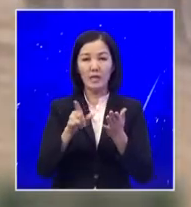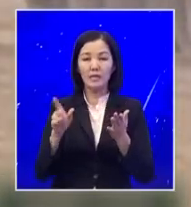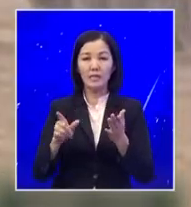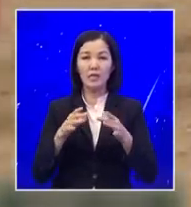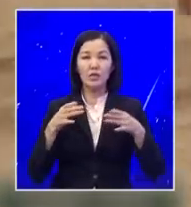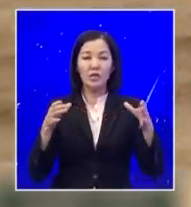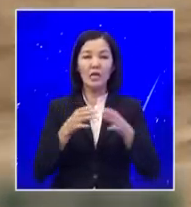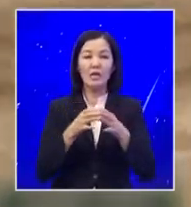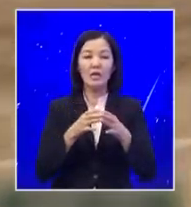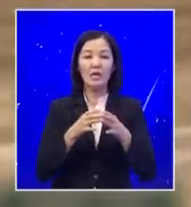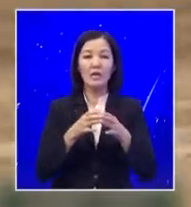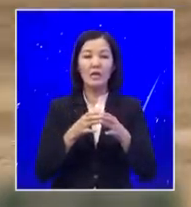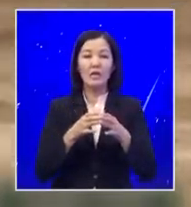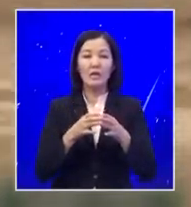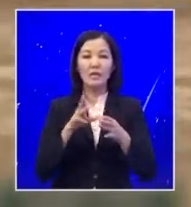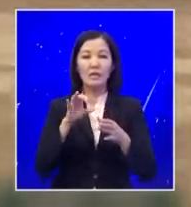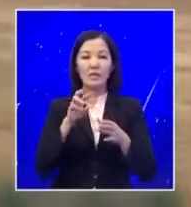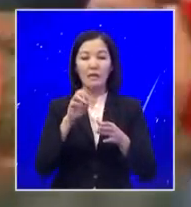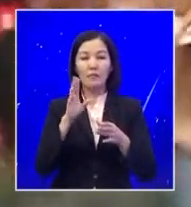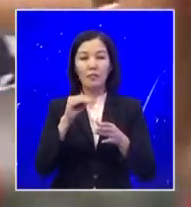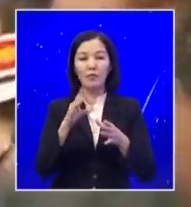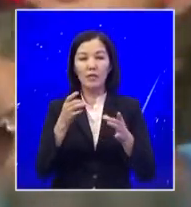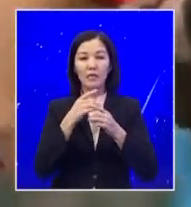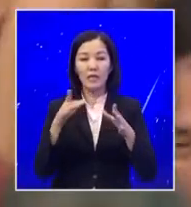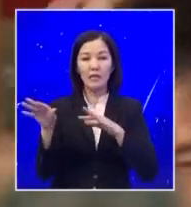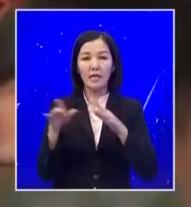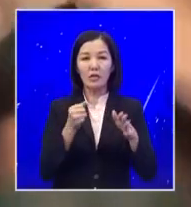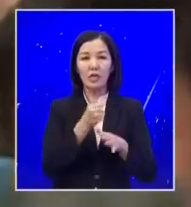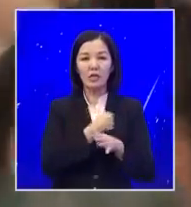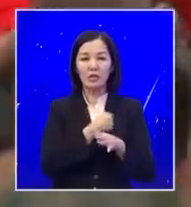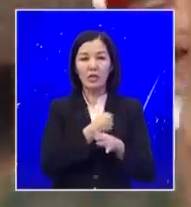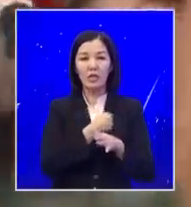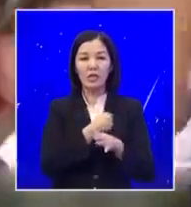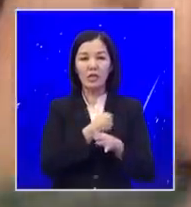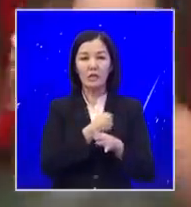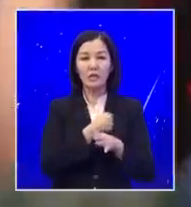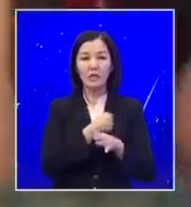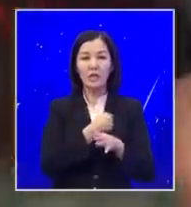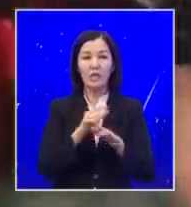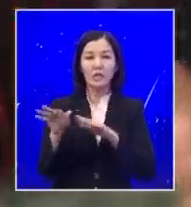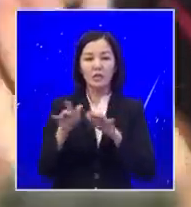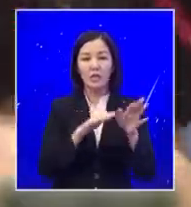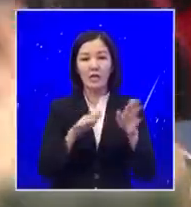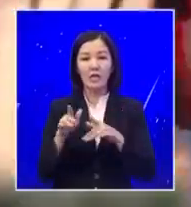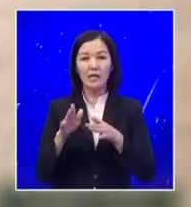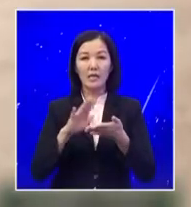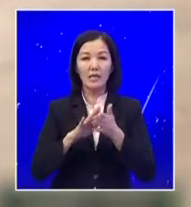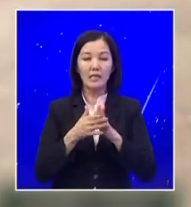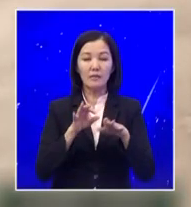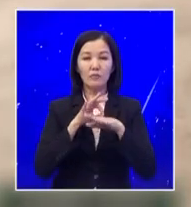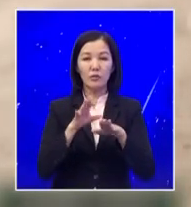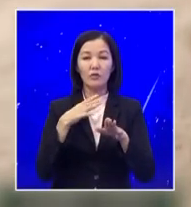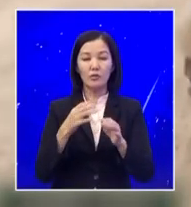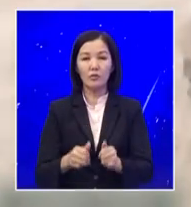Жиналған қауым танк биатлонын ерекше бағалады. Салтанатты шарада әскери шенділер бітімгерлік операциялар бойынша келісім жасады.